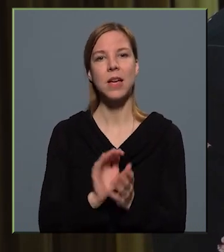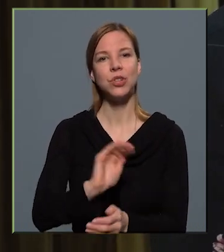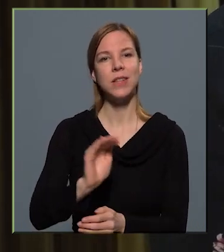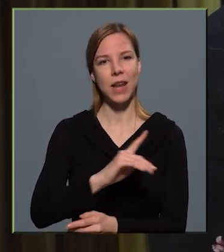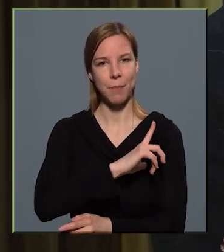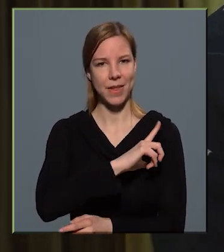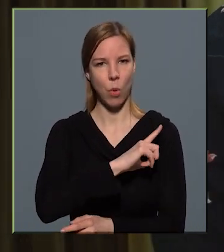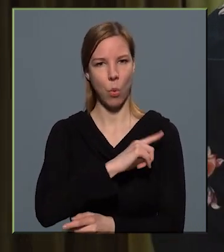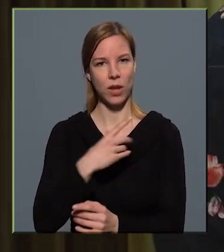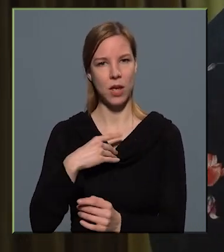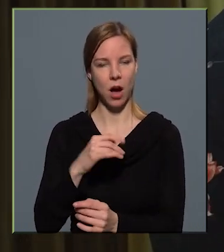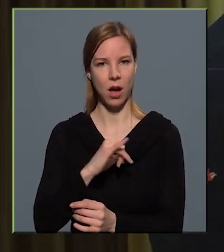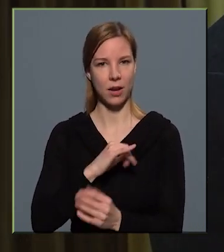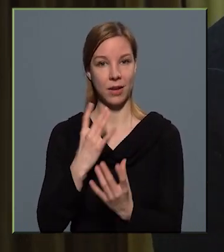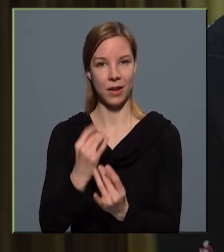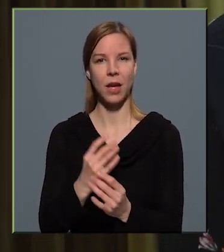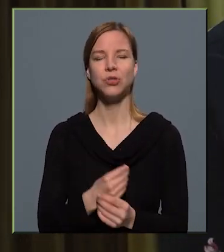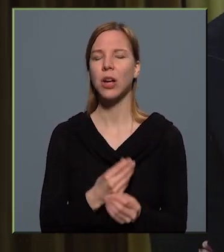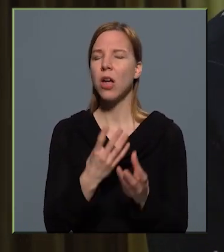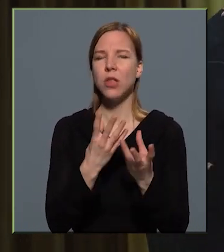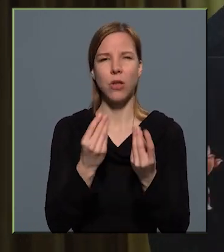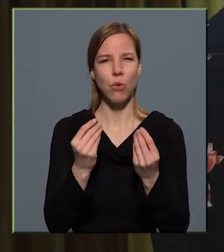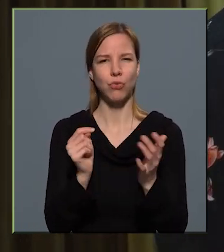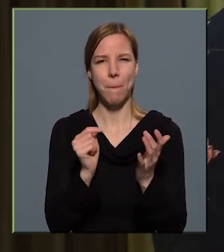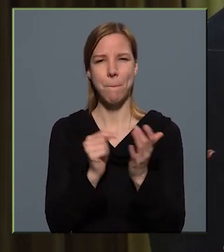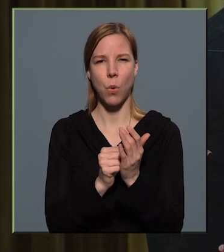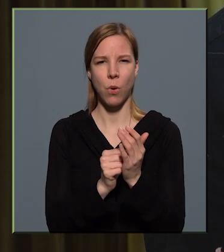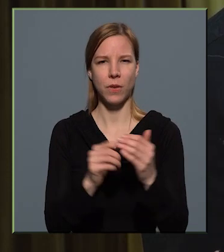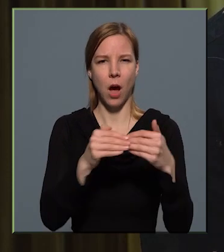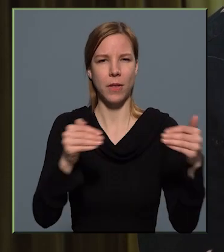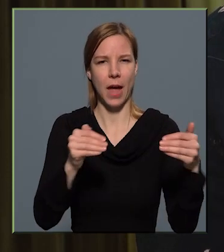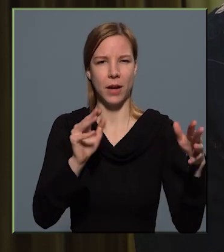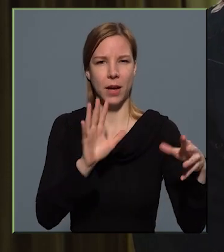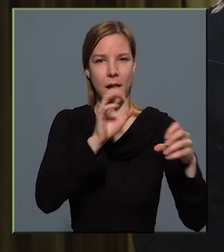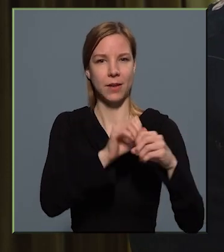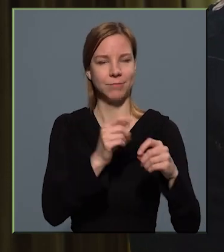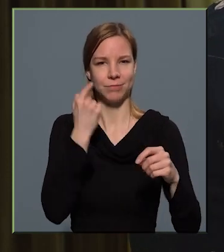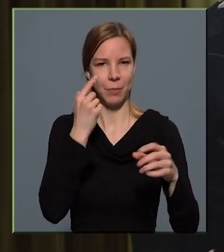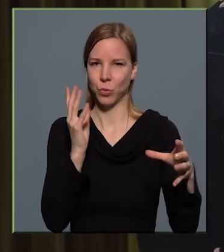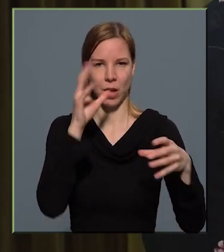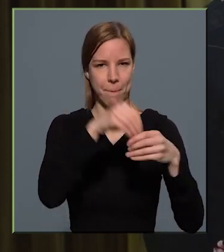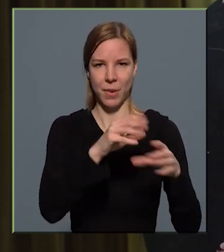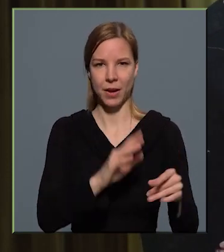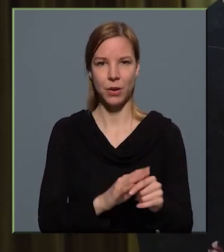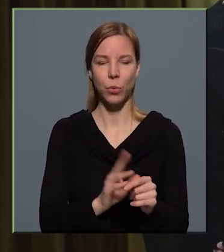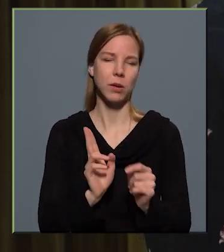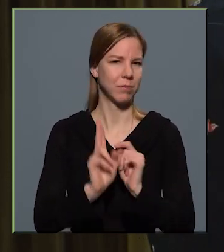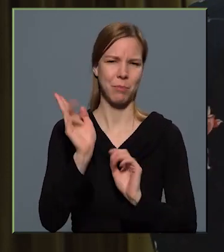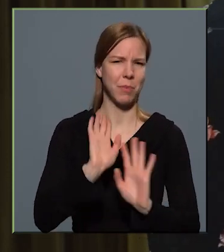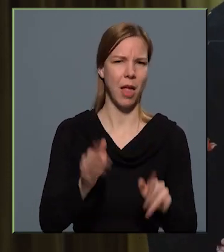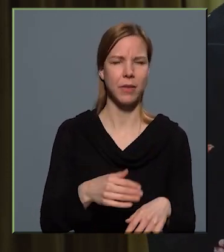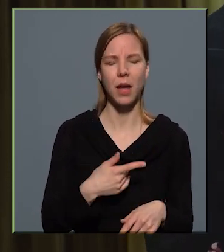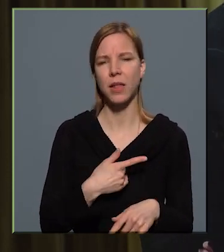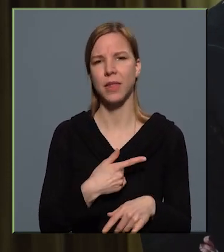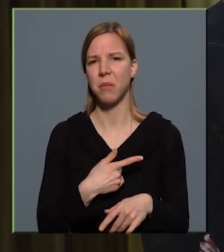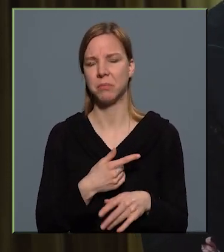vonzott a legjobban, csak oda nagyon-nagyon sok a ponthatár, és nem tudtam bekerülni, meg nem is jelentkeztem igazából, mert úgyse